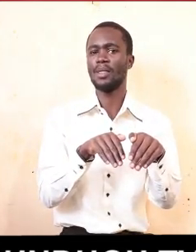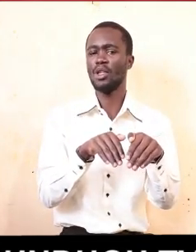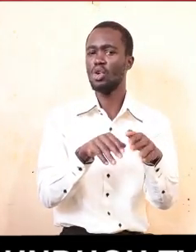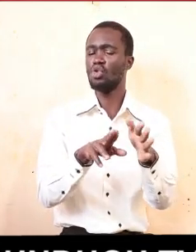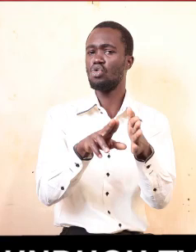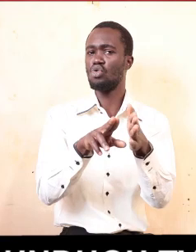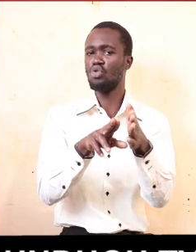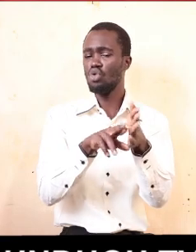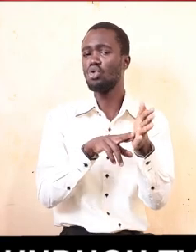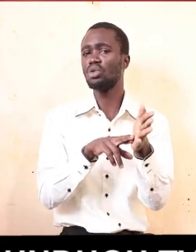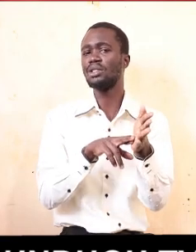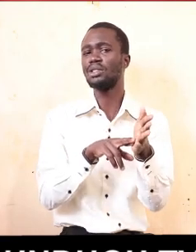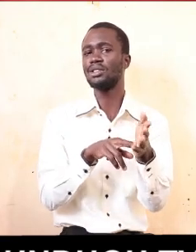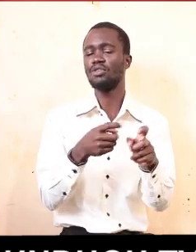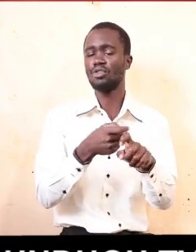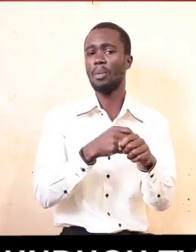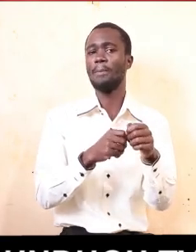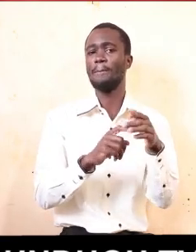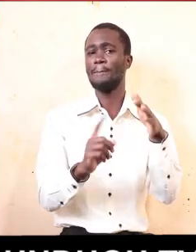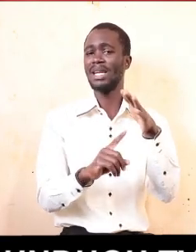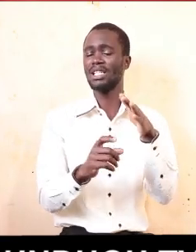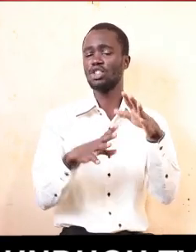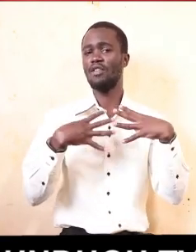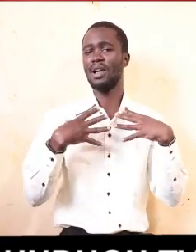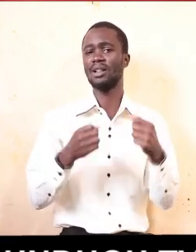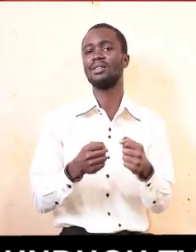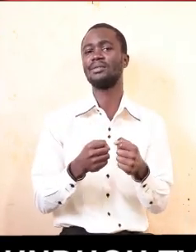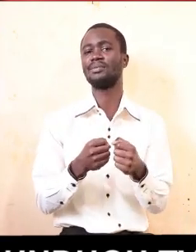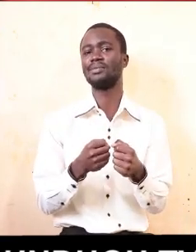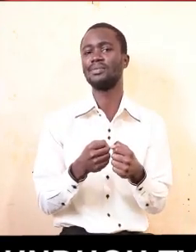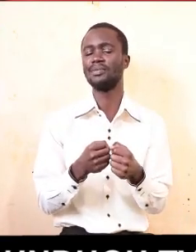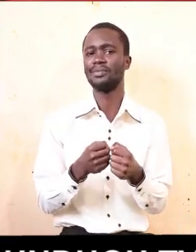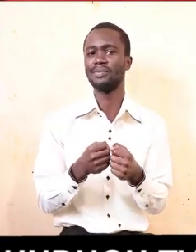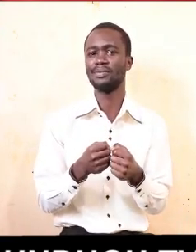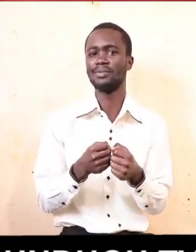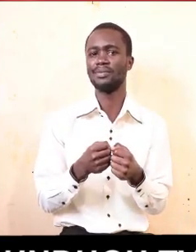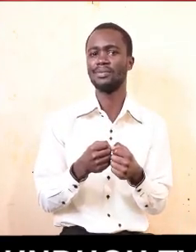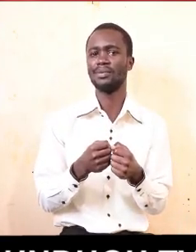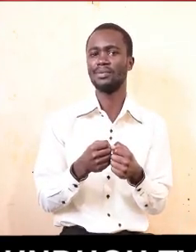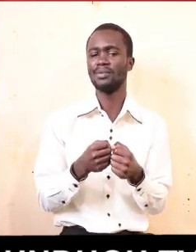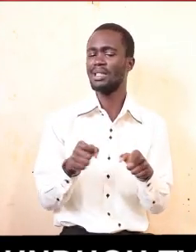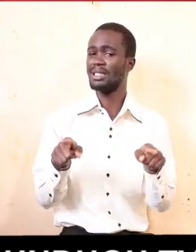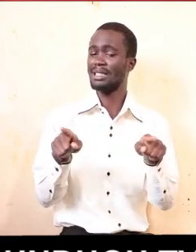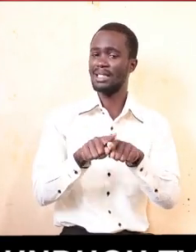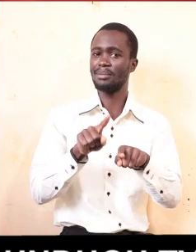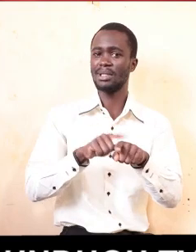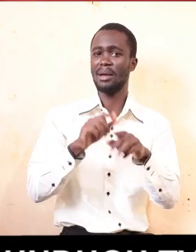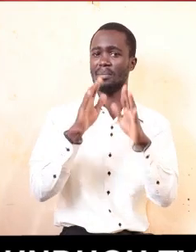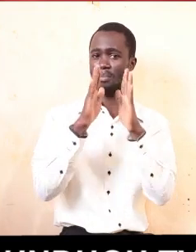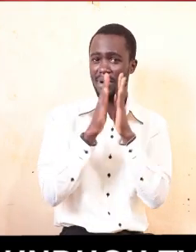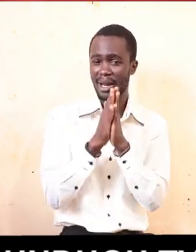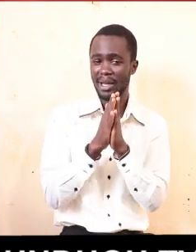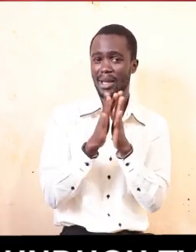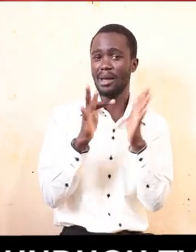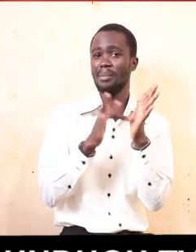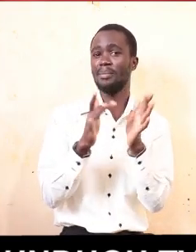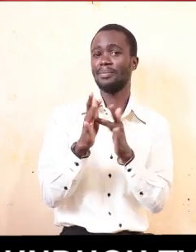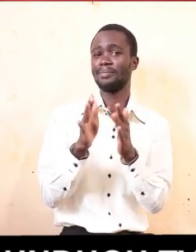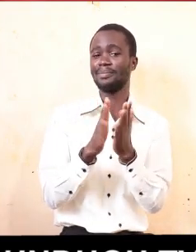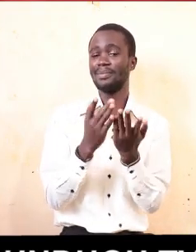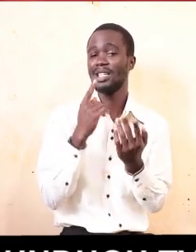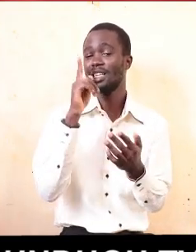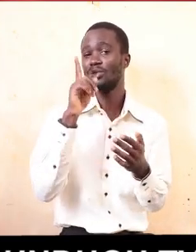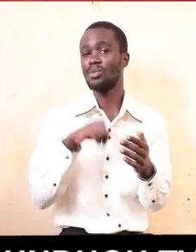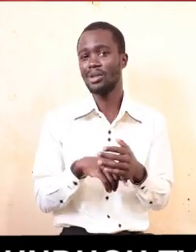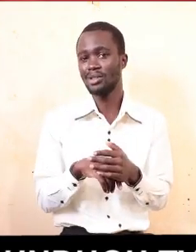kanuni ambazo zimewekwa na Minister of Health. Kwa sababu pamoja na kuomba, hata maandiko yametushuhudia